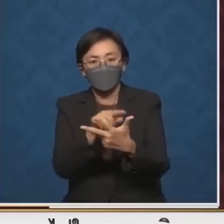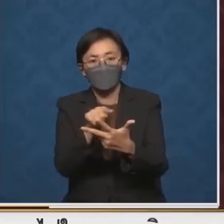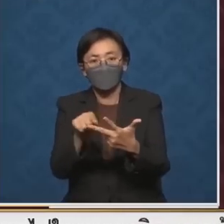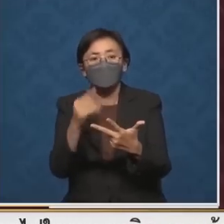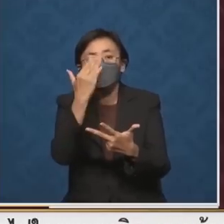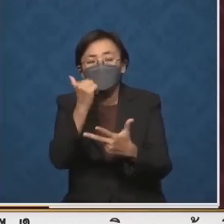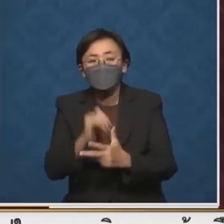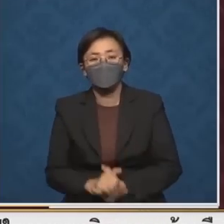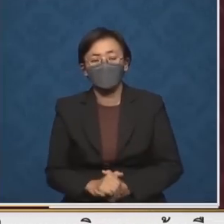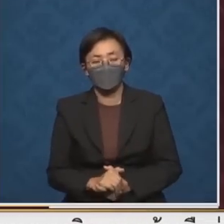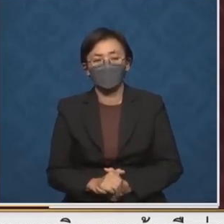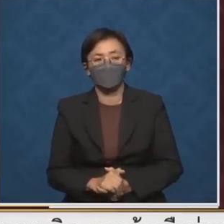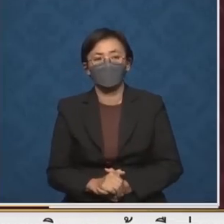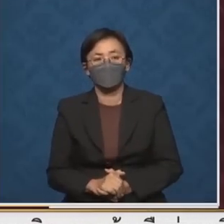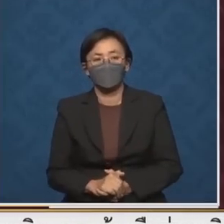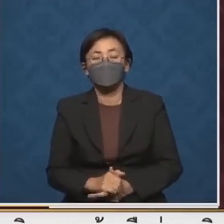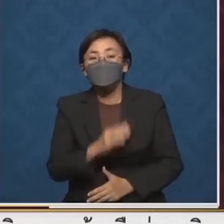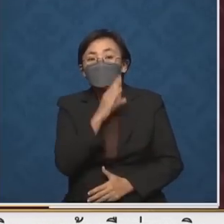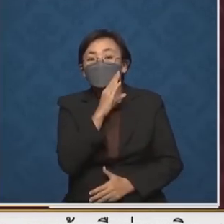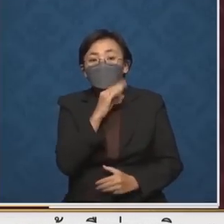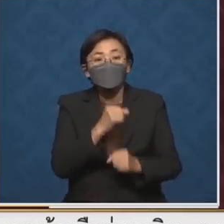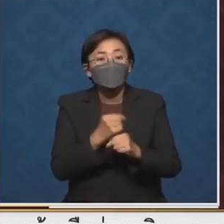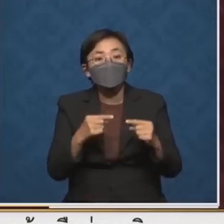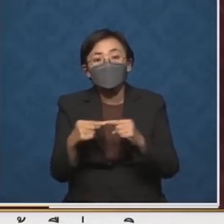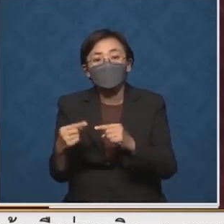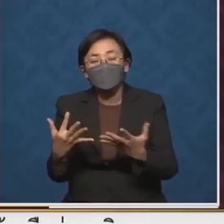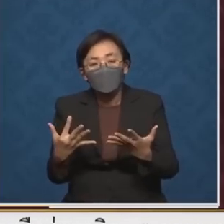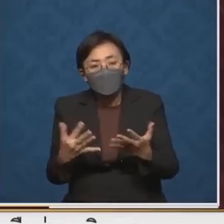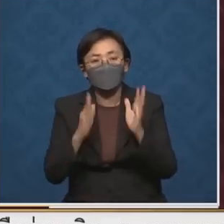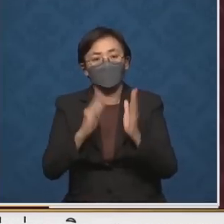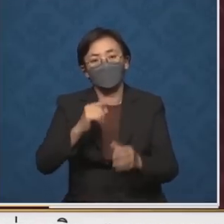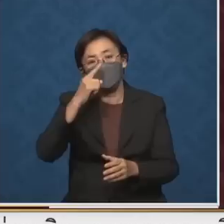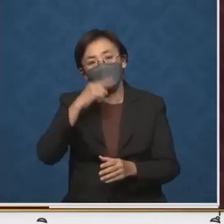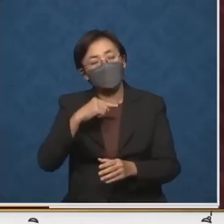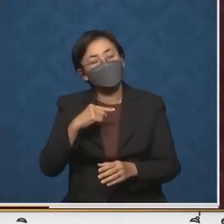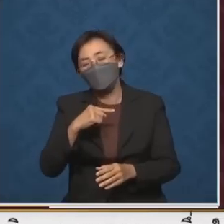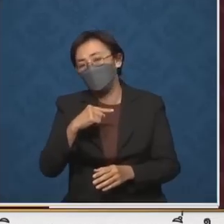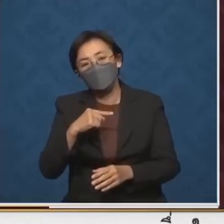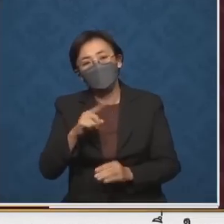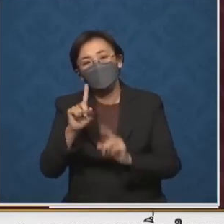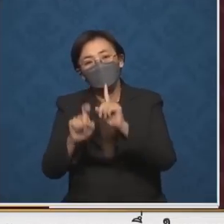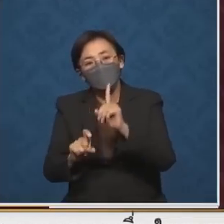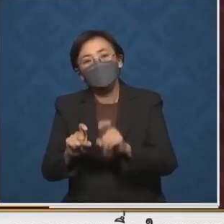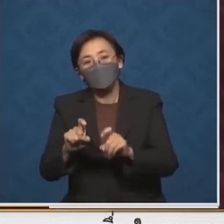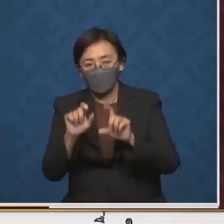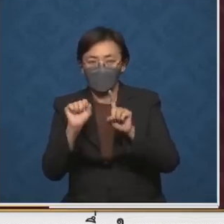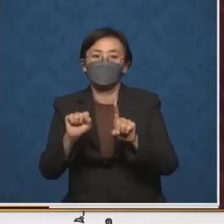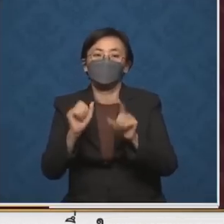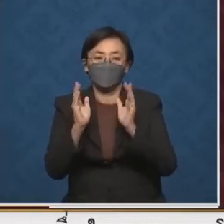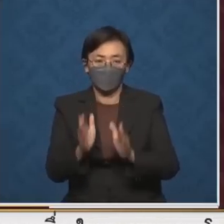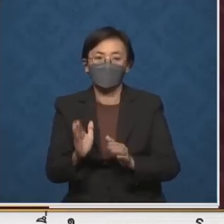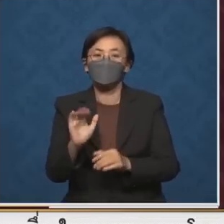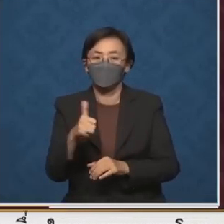ลวาอะไรถ้าไม่ทำอะไรต่อคนไยเตรยมตัวตายเป็นแสนคน